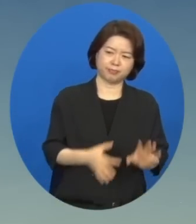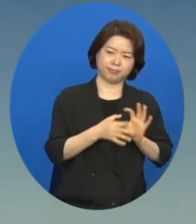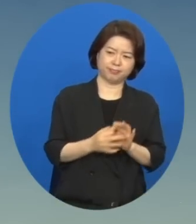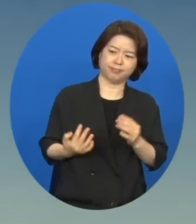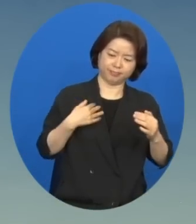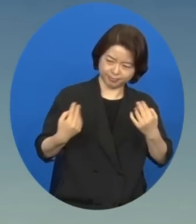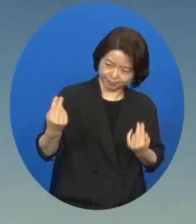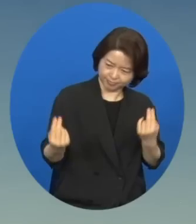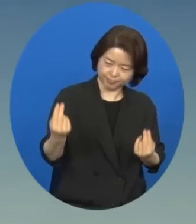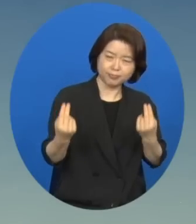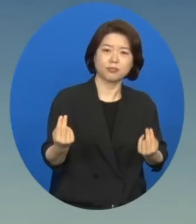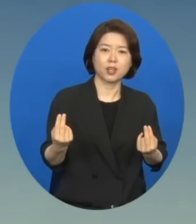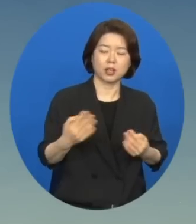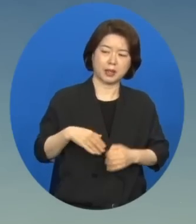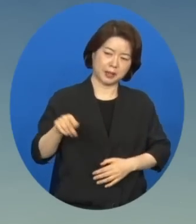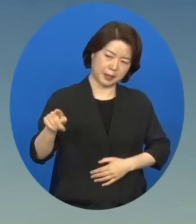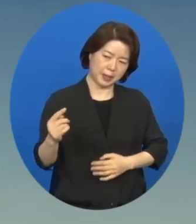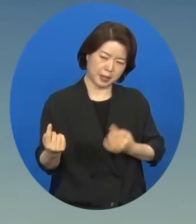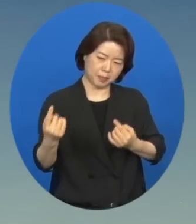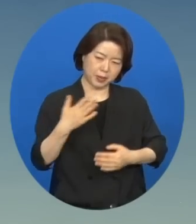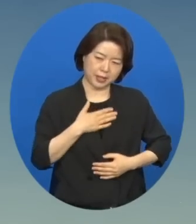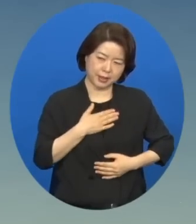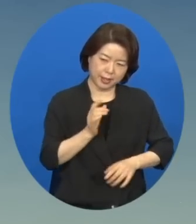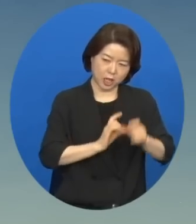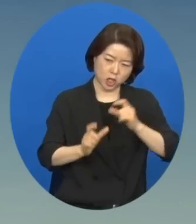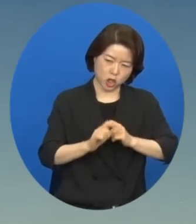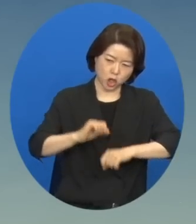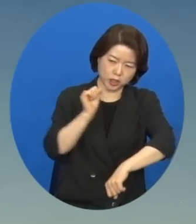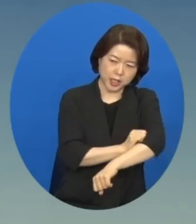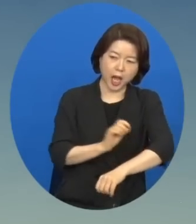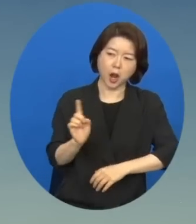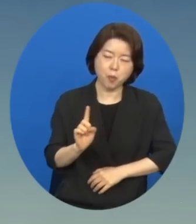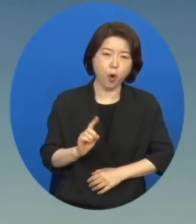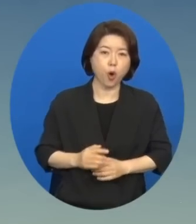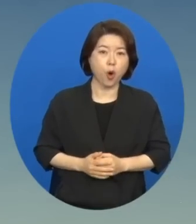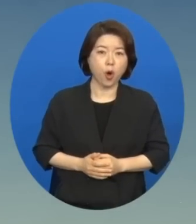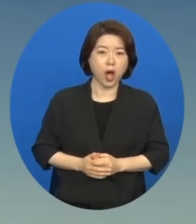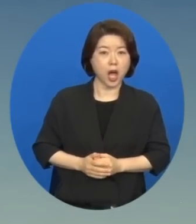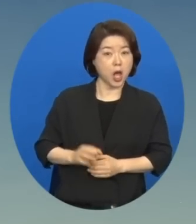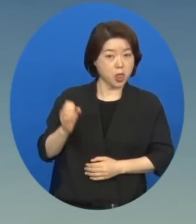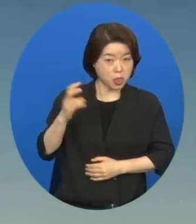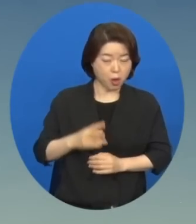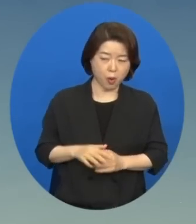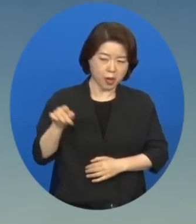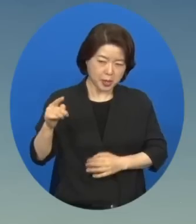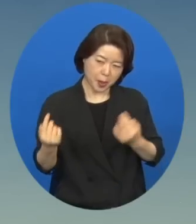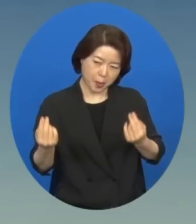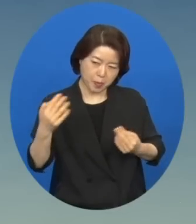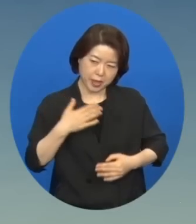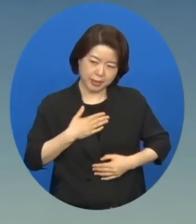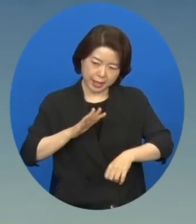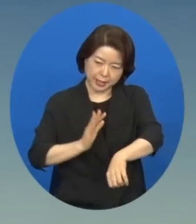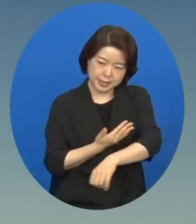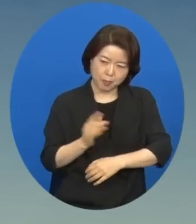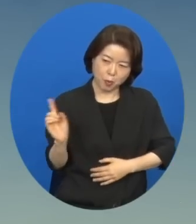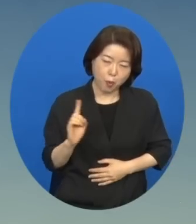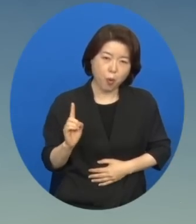되더라고요. 저분보다 내가 뭘 더 잘할까, 혹은 저분보다 못한 게